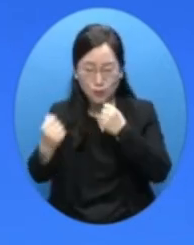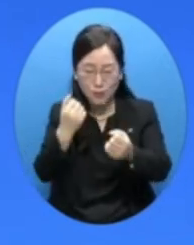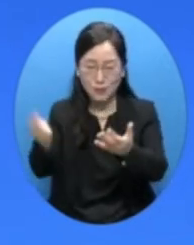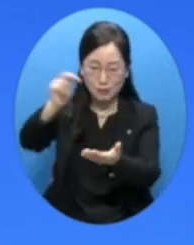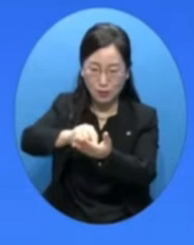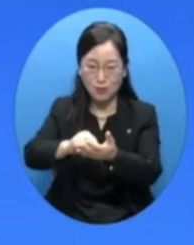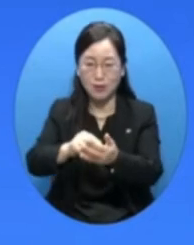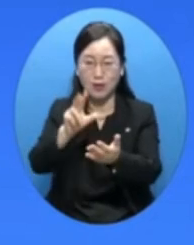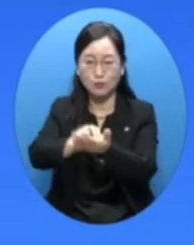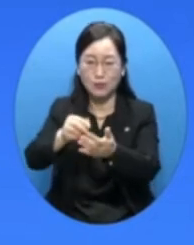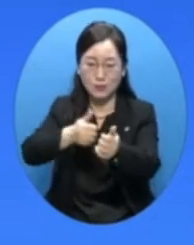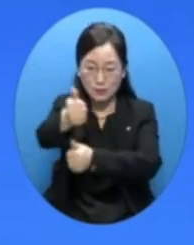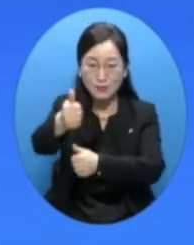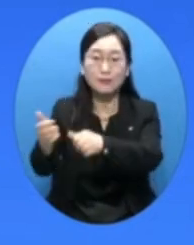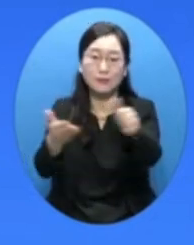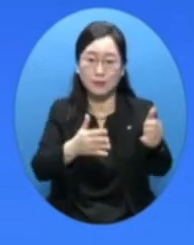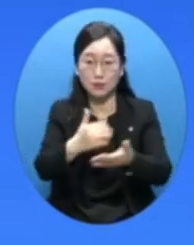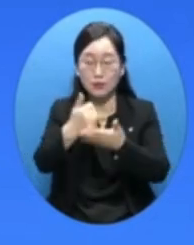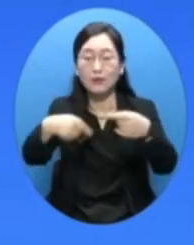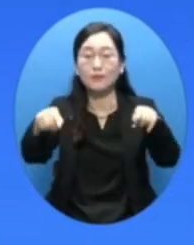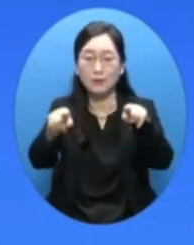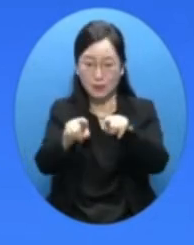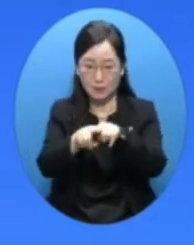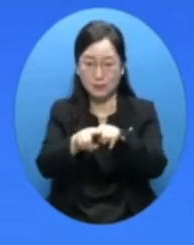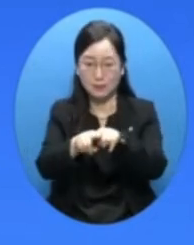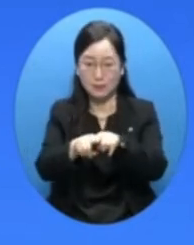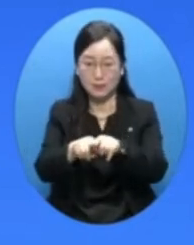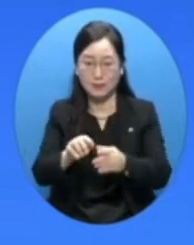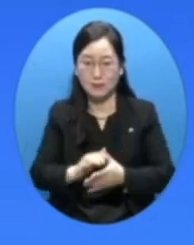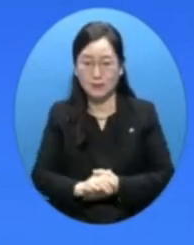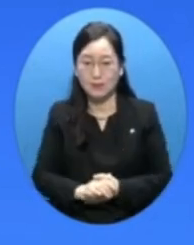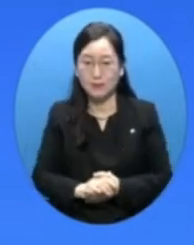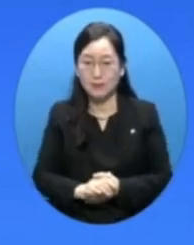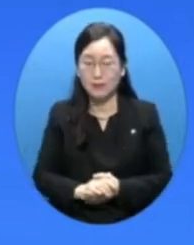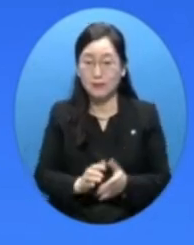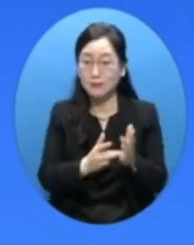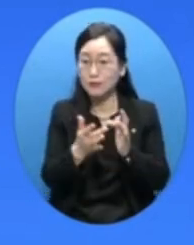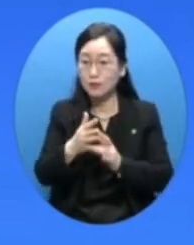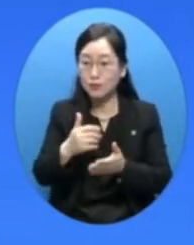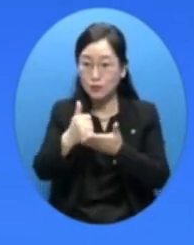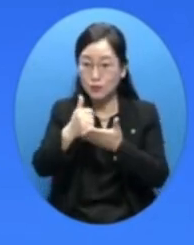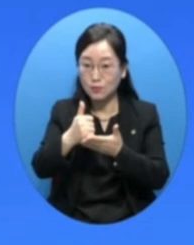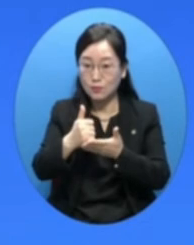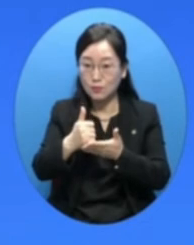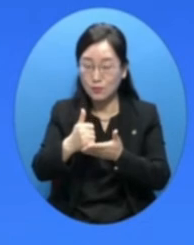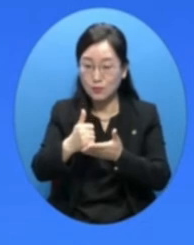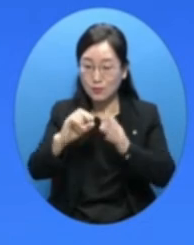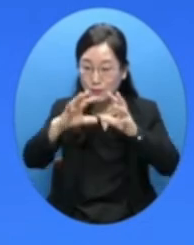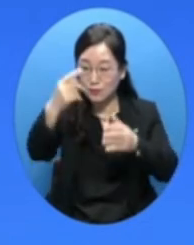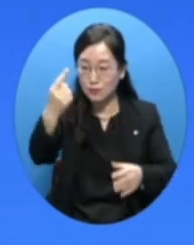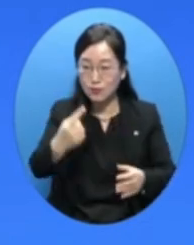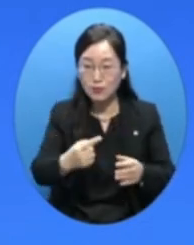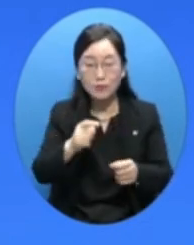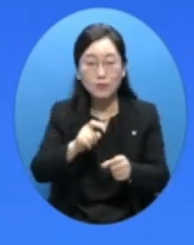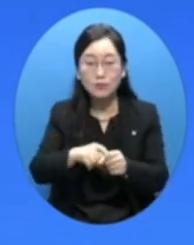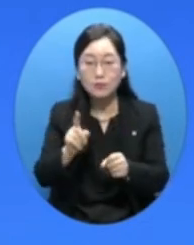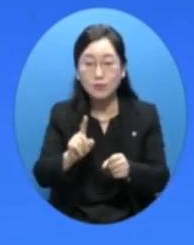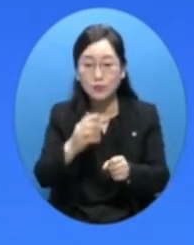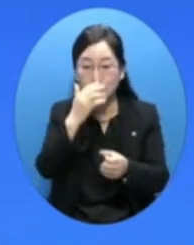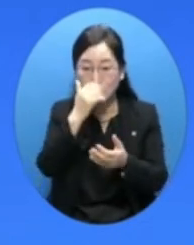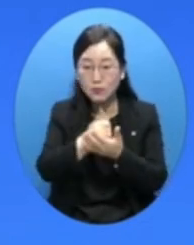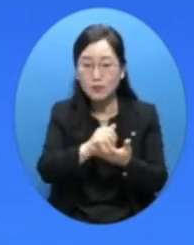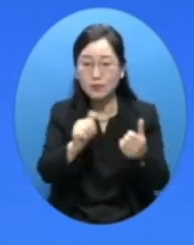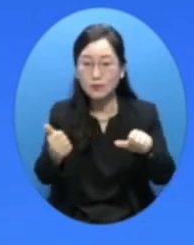문제를 이기시기 바랍니다. 주님이 우리 함께 하시는 것입니다. 예수님께서 우리에게 오신 것은 죄와 사망의